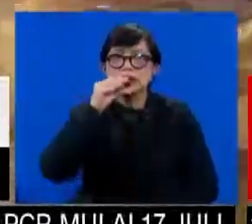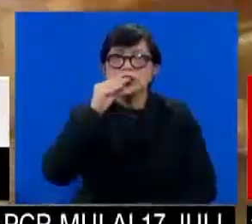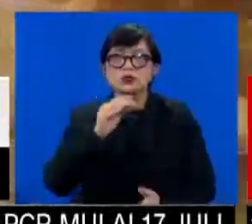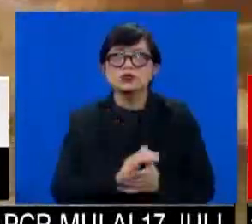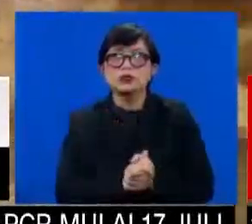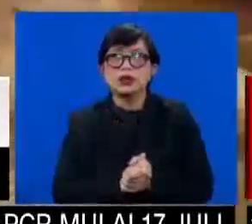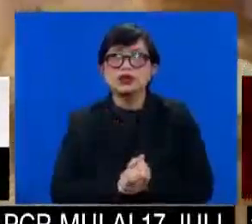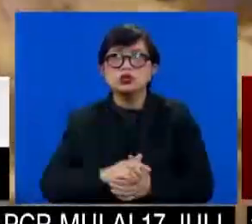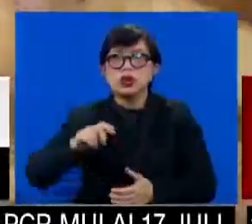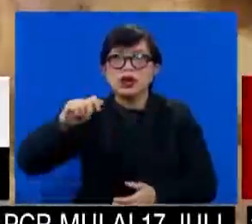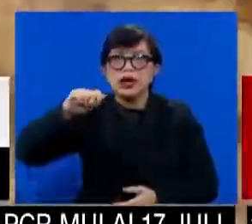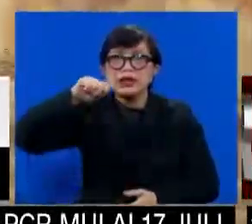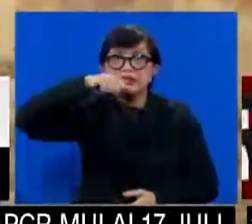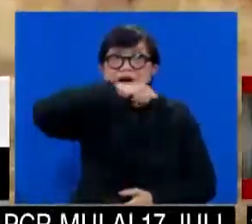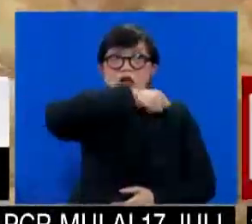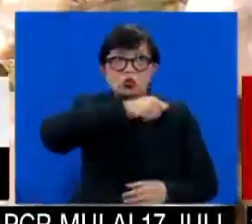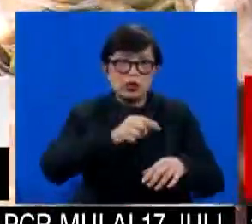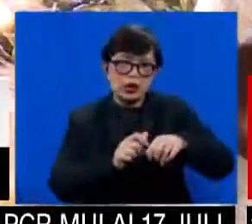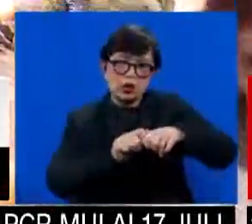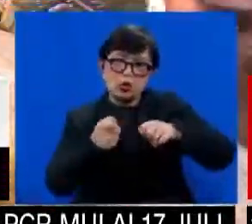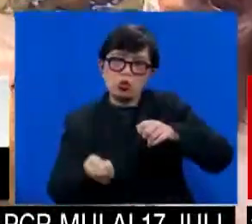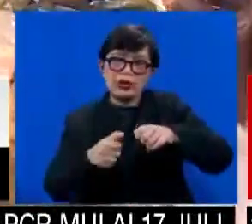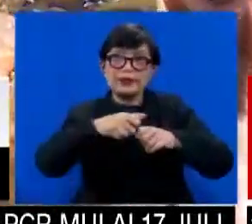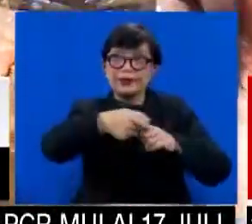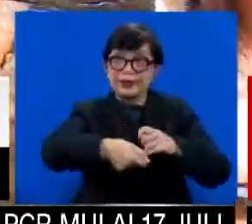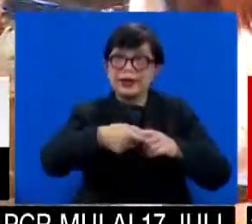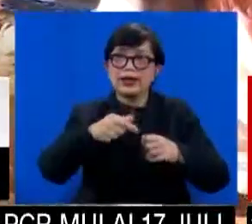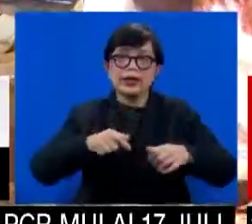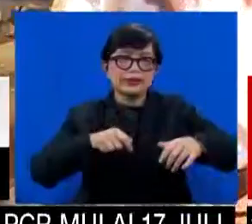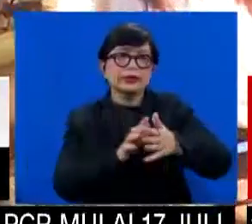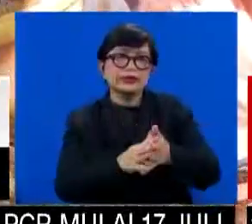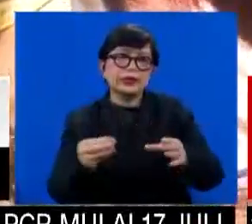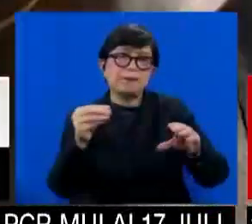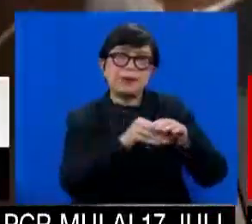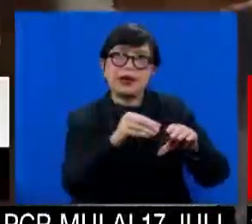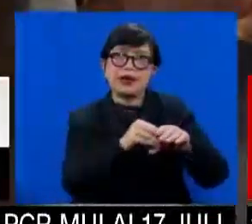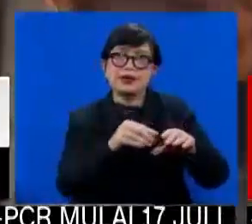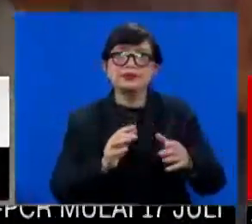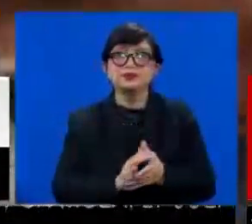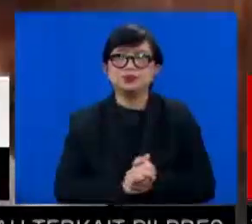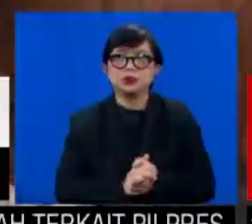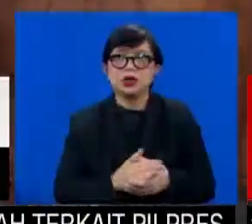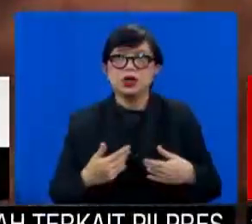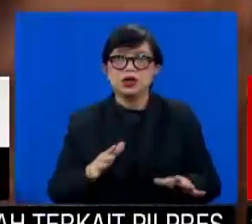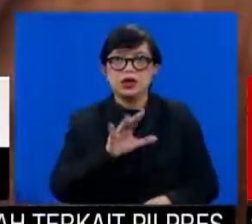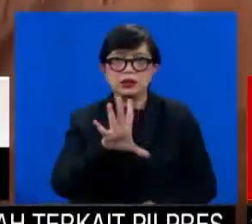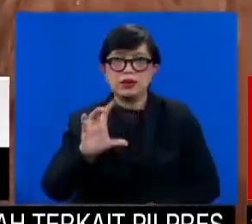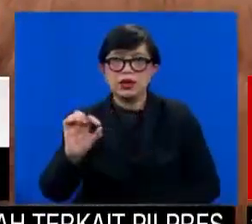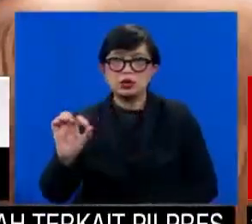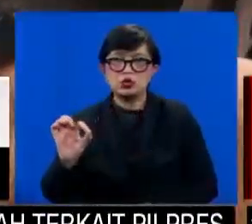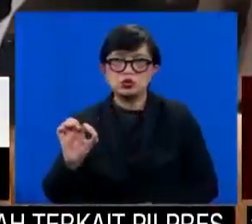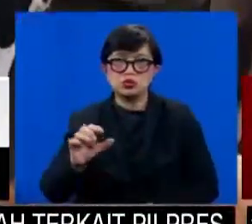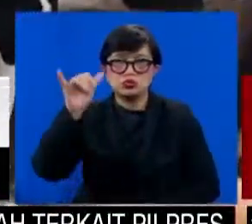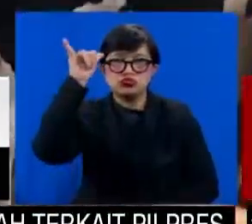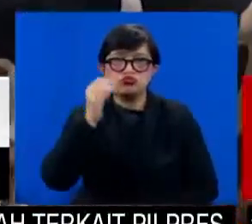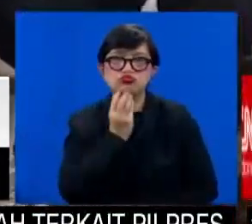sebagai pengganti rumput yang semakin sulit didapat di ibu kota. 50 ekor sapi dan lebih dari 500 ternak domba dan kambing di